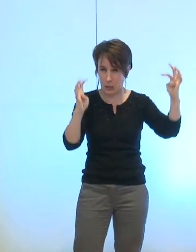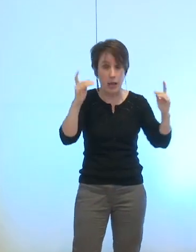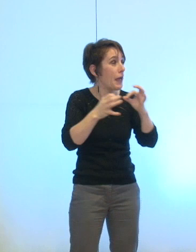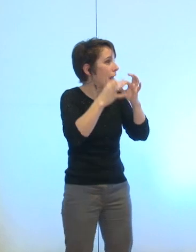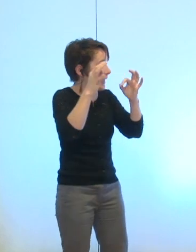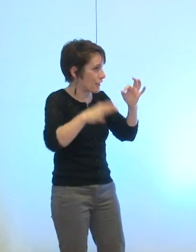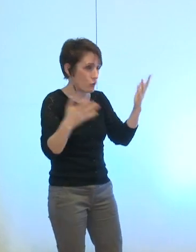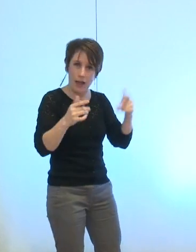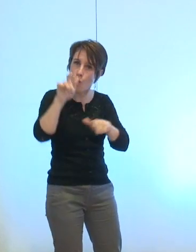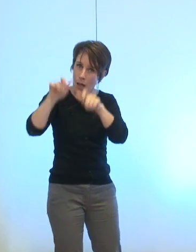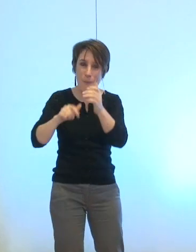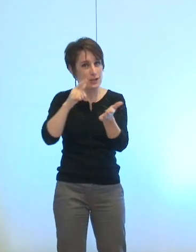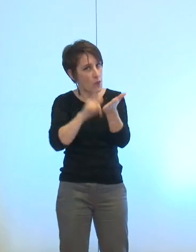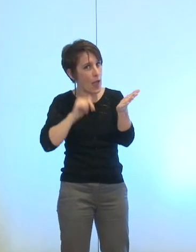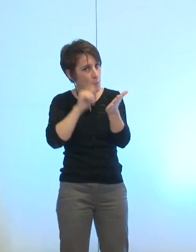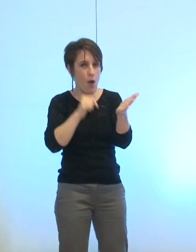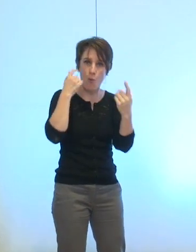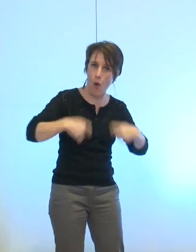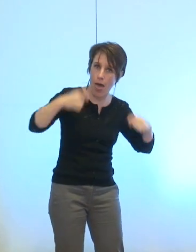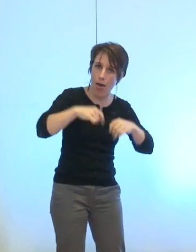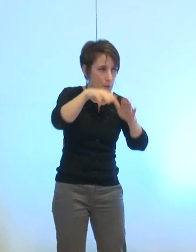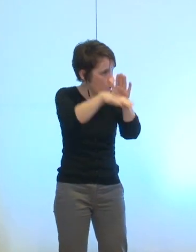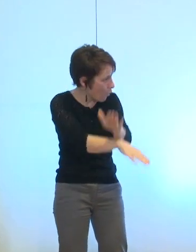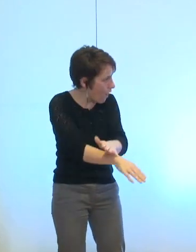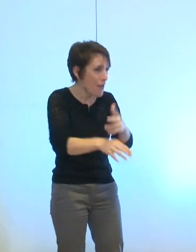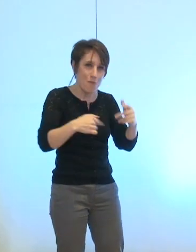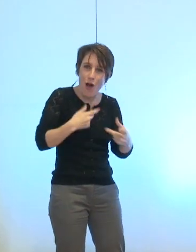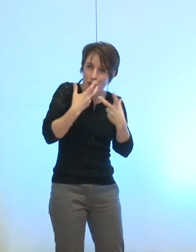contribuable et c'est ce que je voulais dire